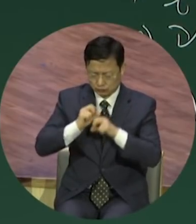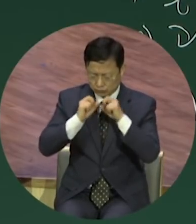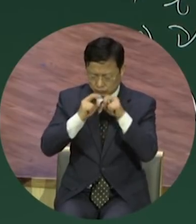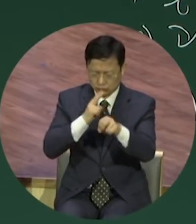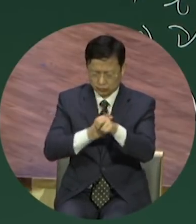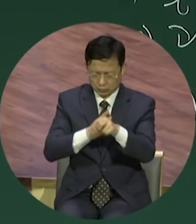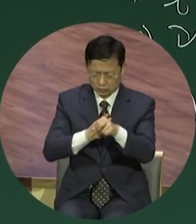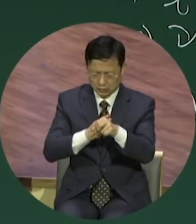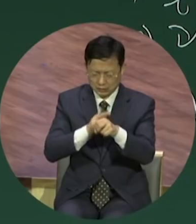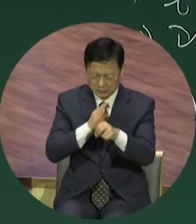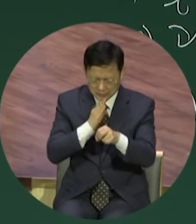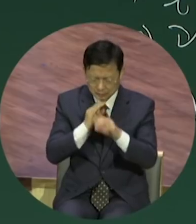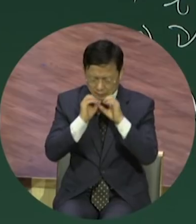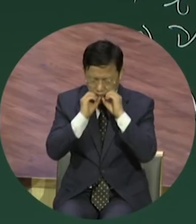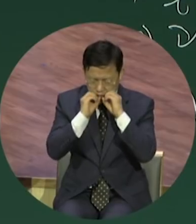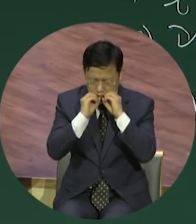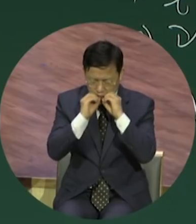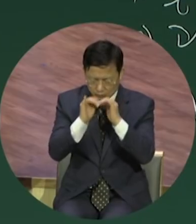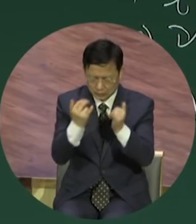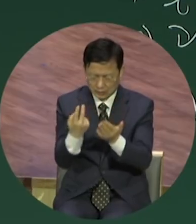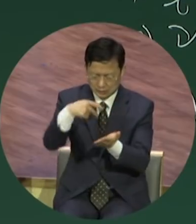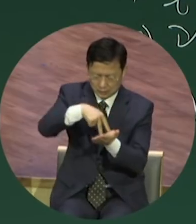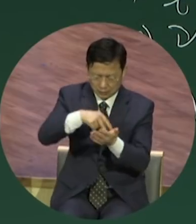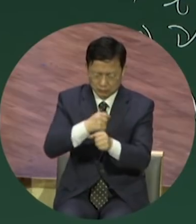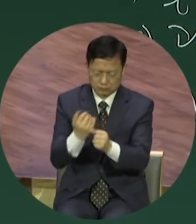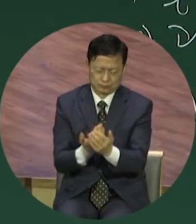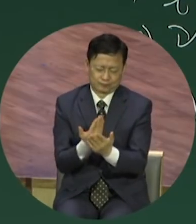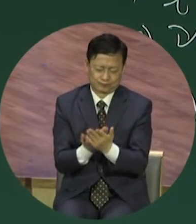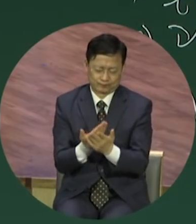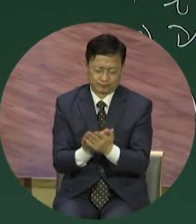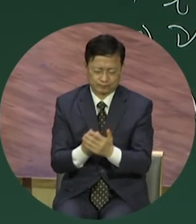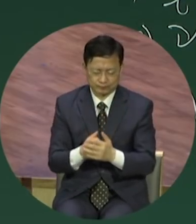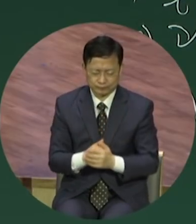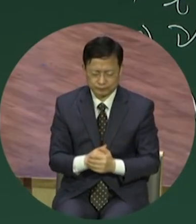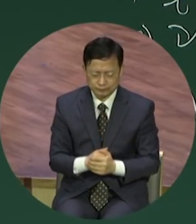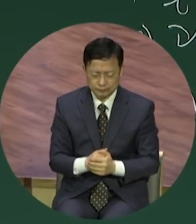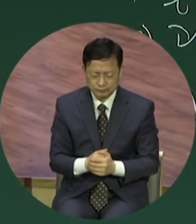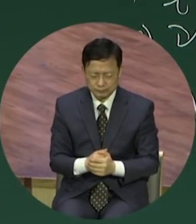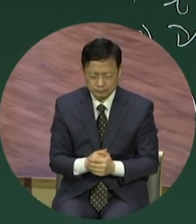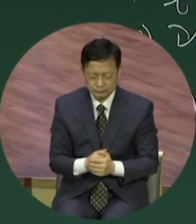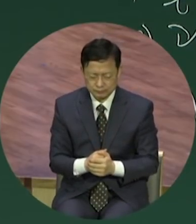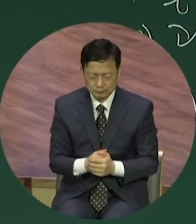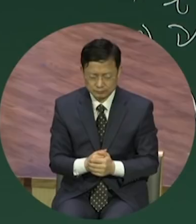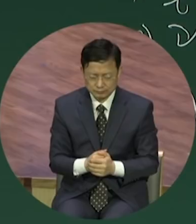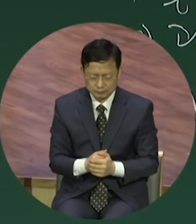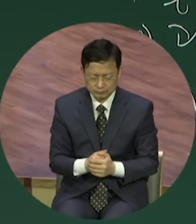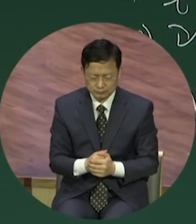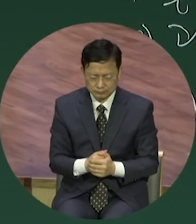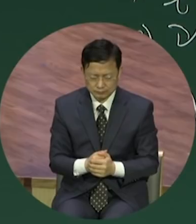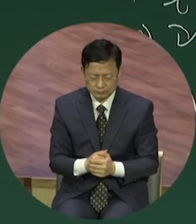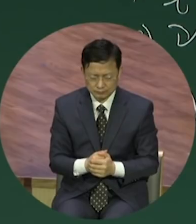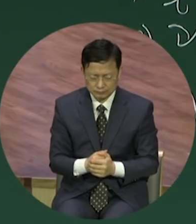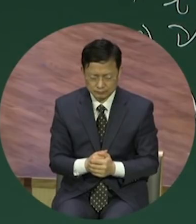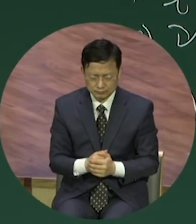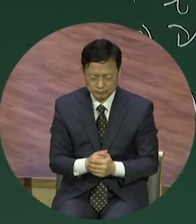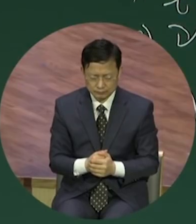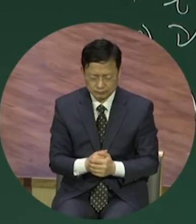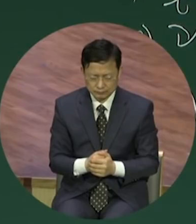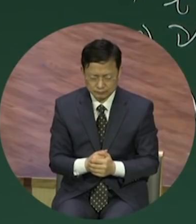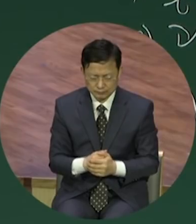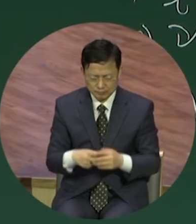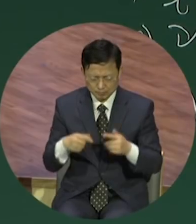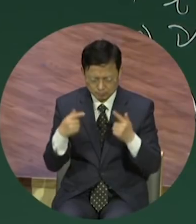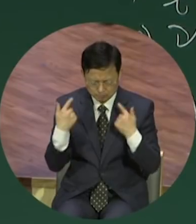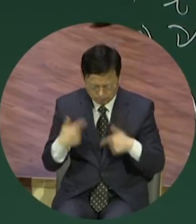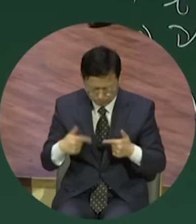시대의 전도자들로 세워주옵소서. May you raise them up as historic evangelists and witnesses who are held fast in your hands.